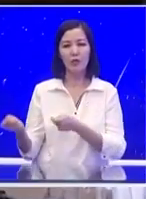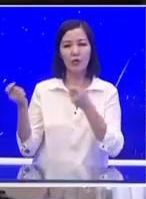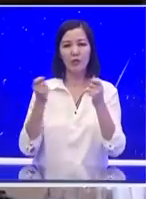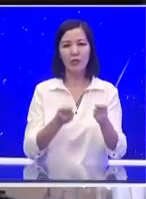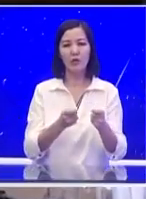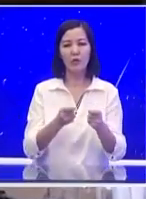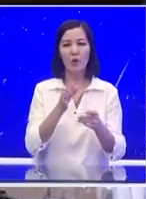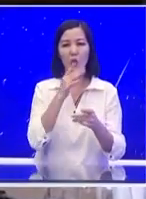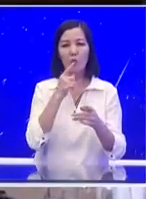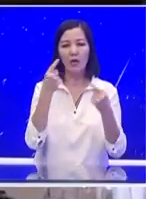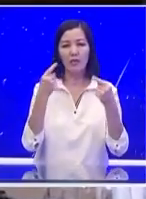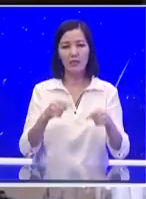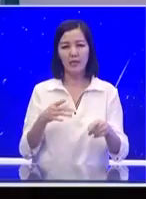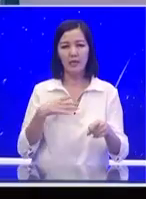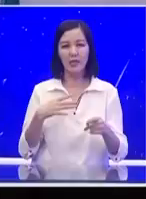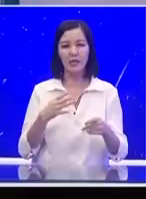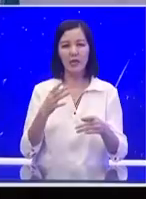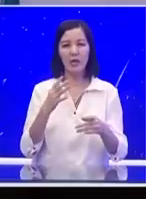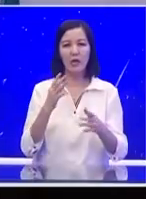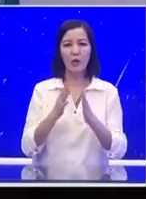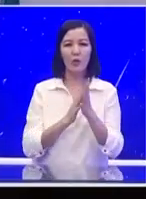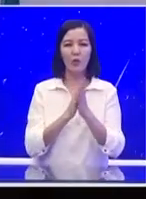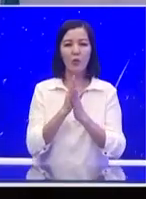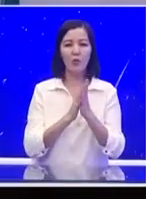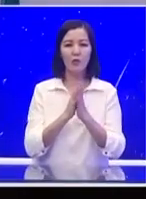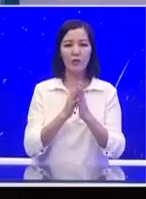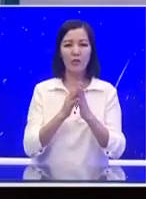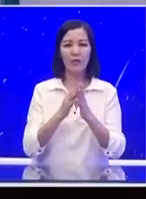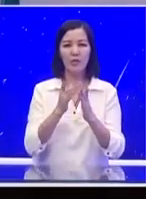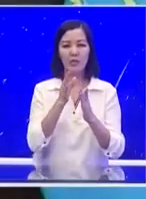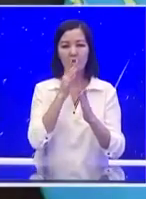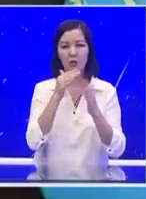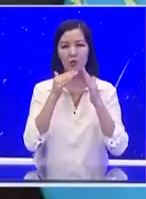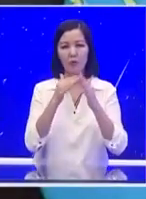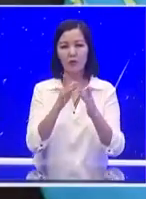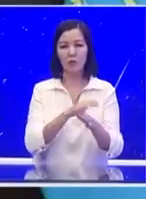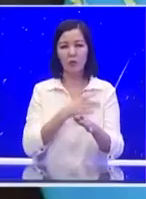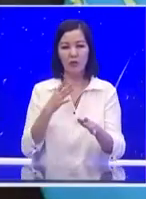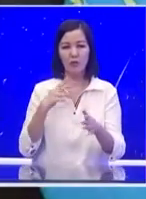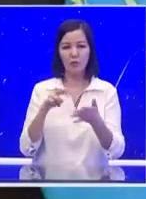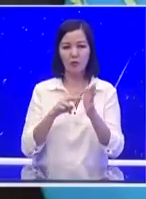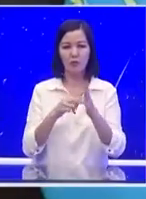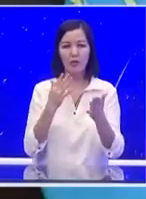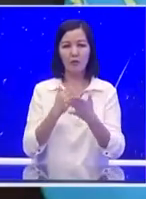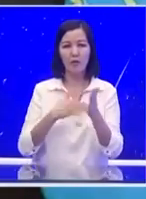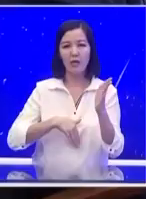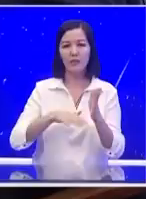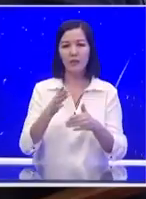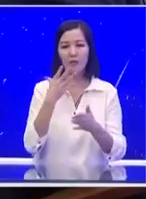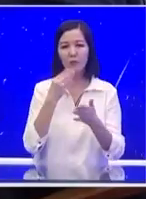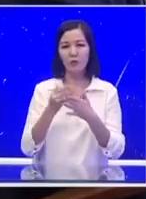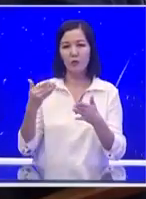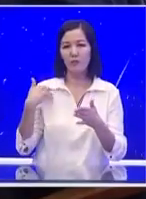уақытын едәуір қысқартады. Осылайша көкөніс өнімдерінің сақтау мерзімін ұзарту жоспарланып отыр. Бұл өнімнің сапасы мен өзіндік